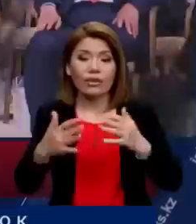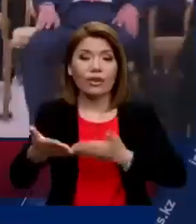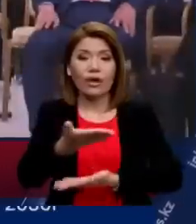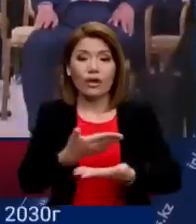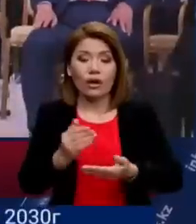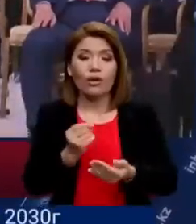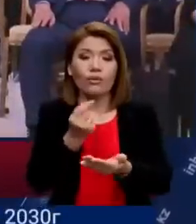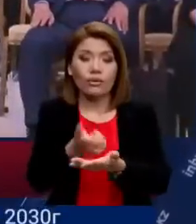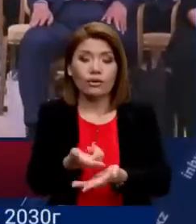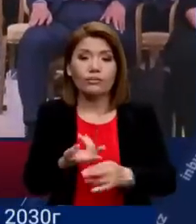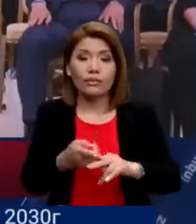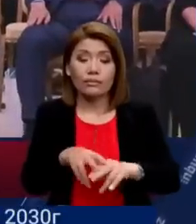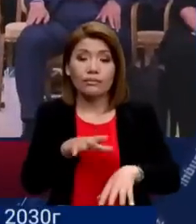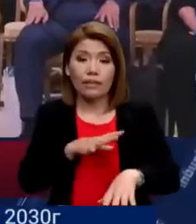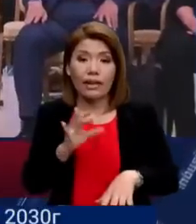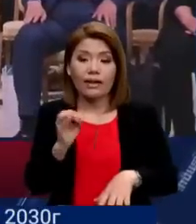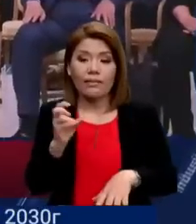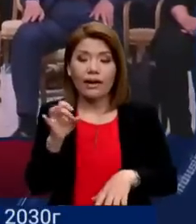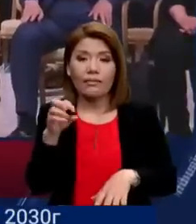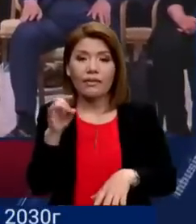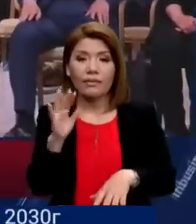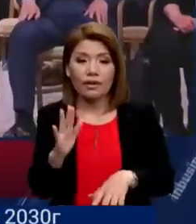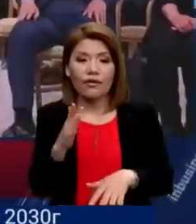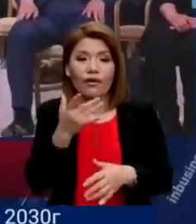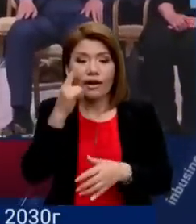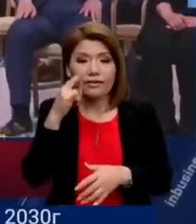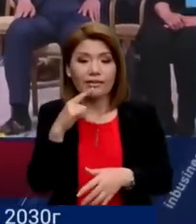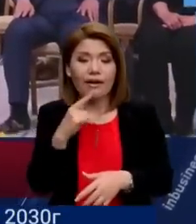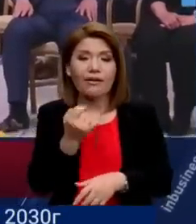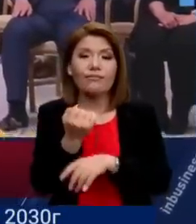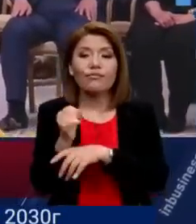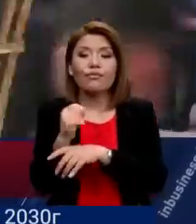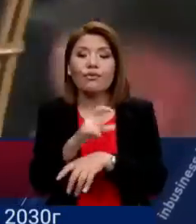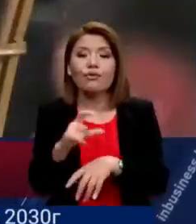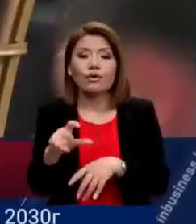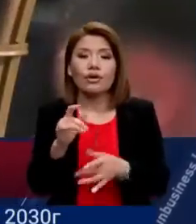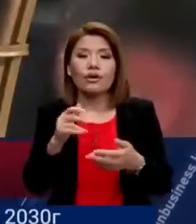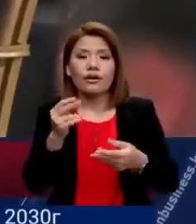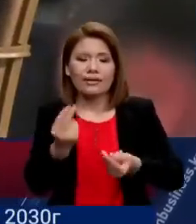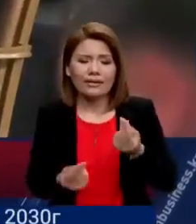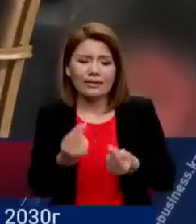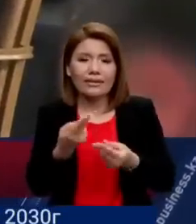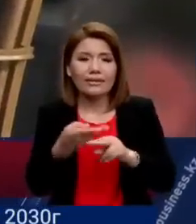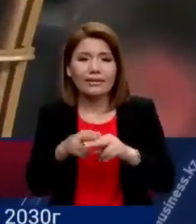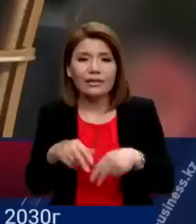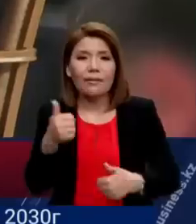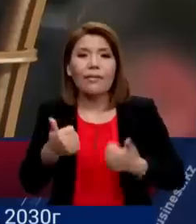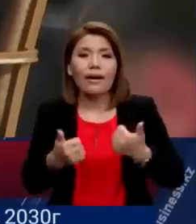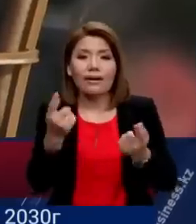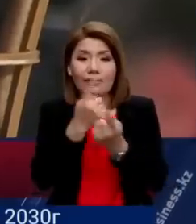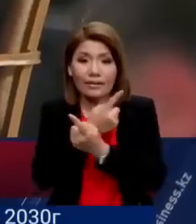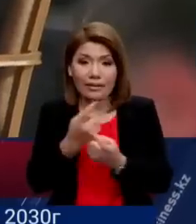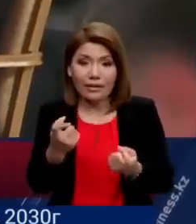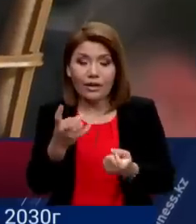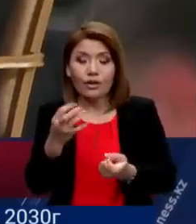ұсыныстар болмады емес болды. Мәселен, Әлихан Байменов қазақ батырлары туралы комикстер мен компьютерлік ойындар шығаруға байқау жариялау керек деп